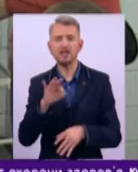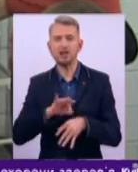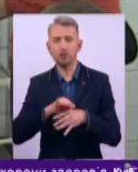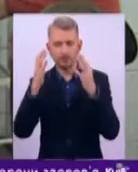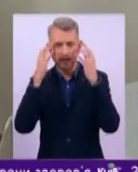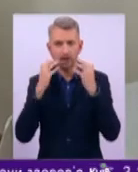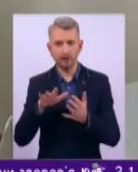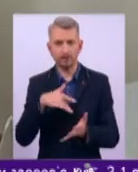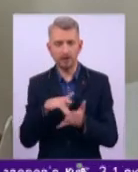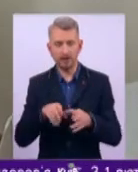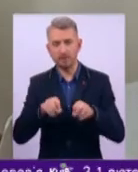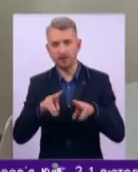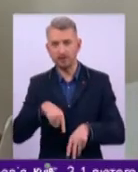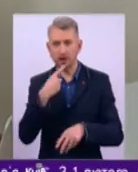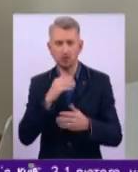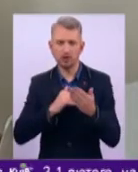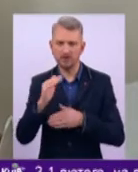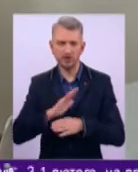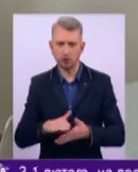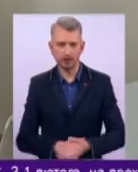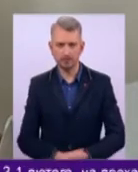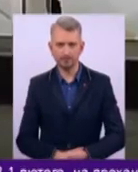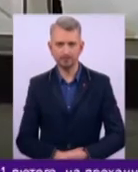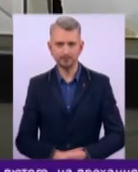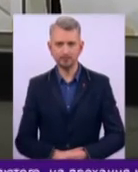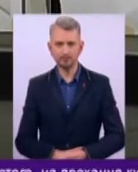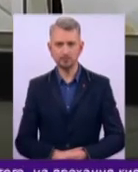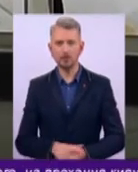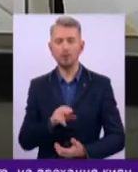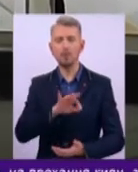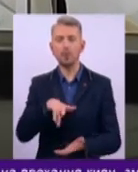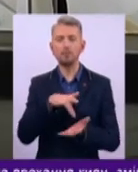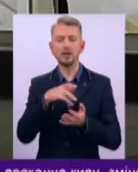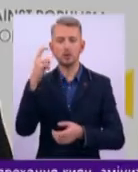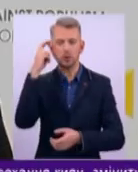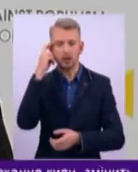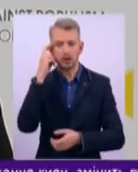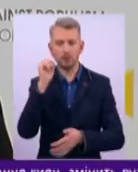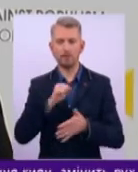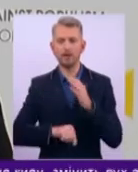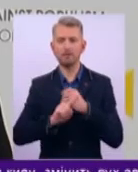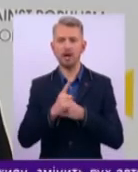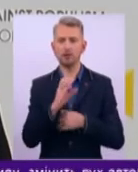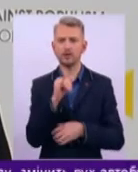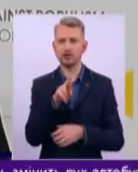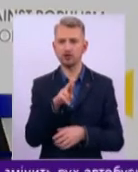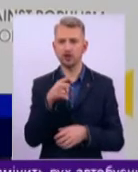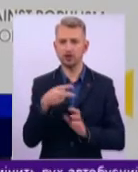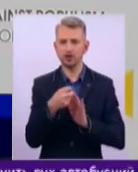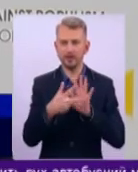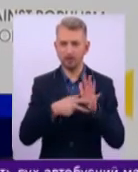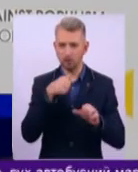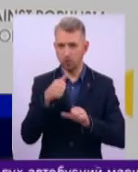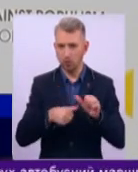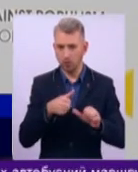кір у місті фахівці визначають як невисокий. По місту Києву від 1 січня 2018